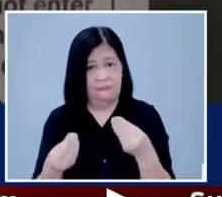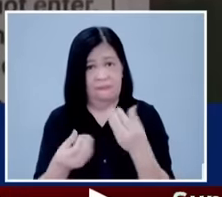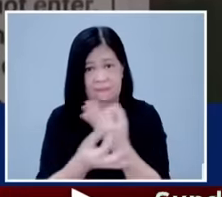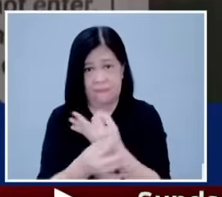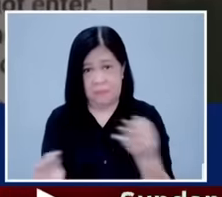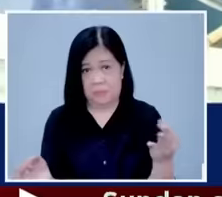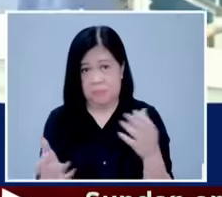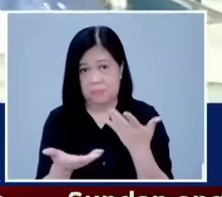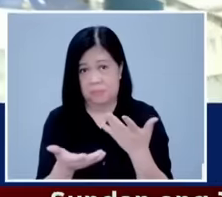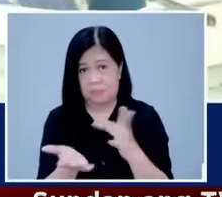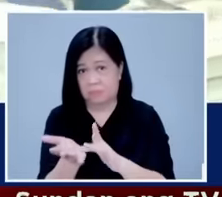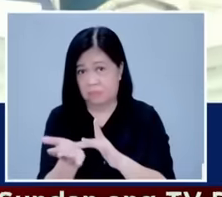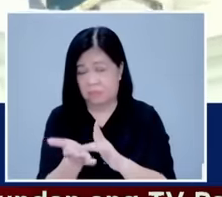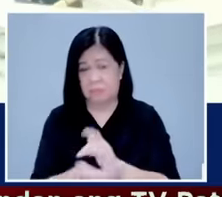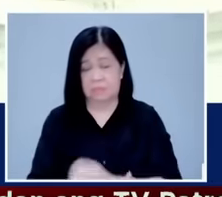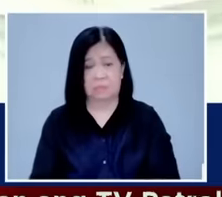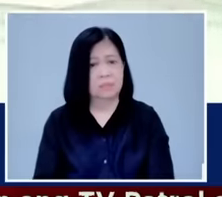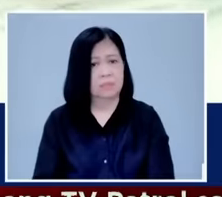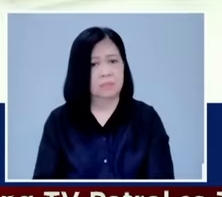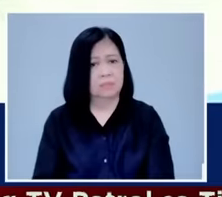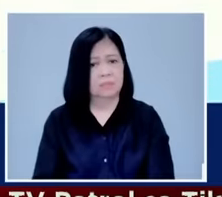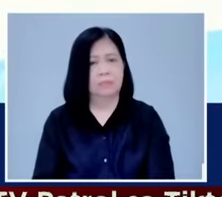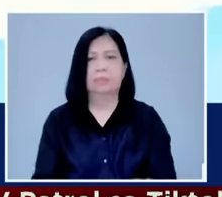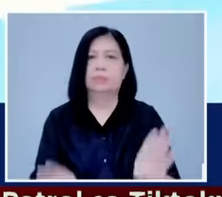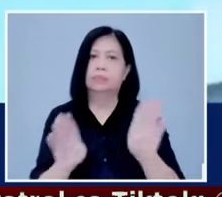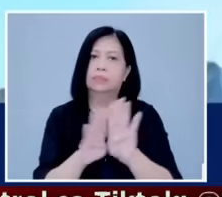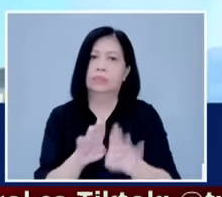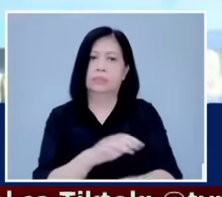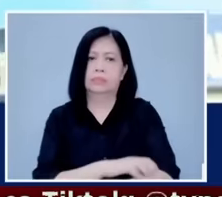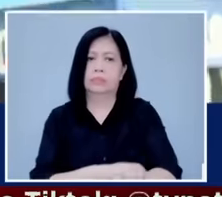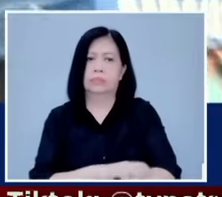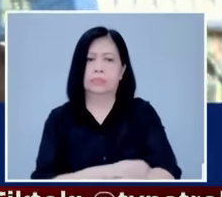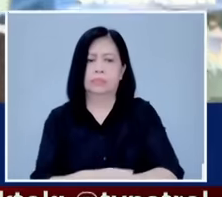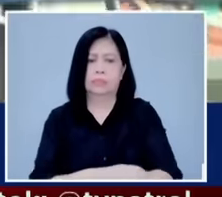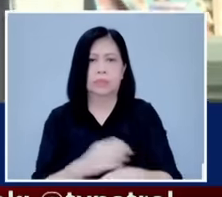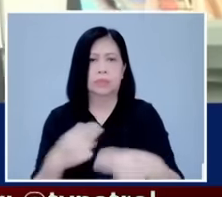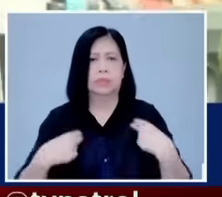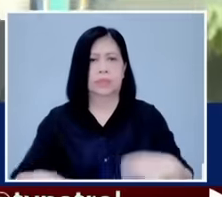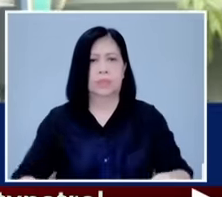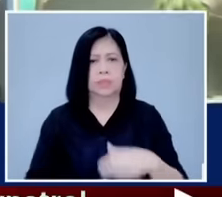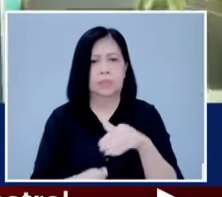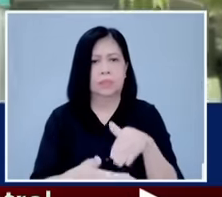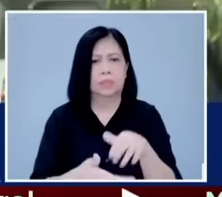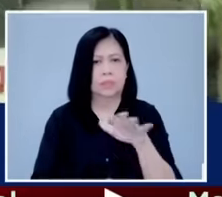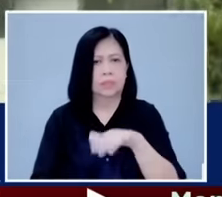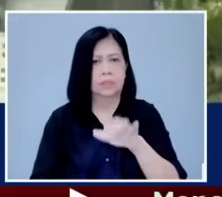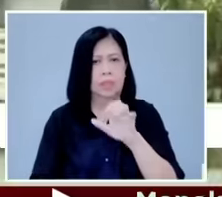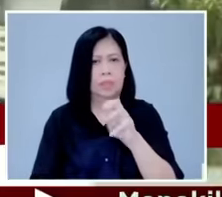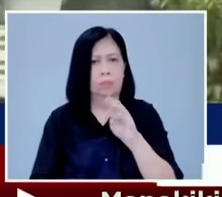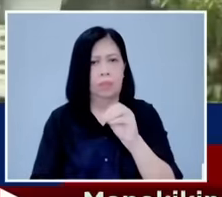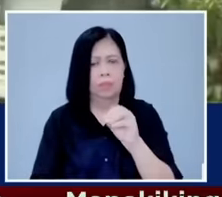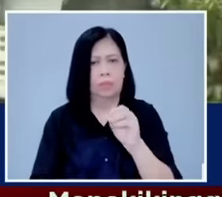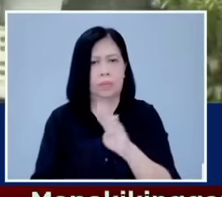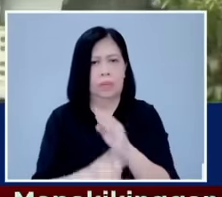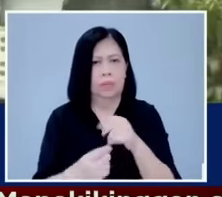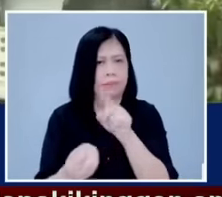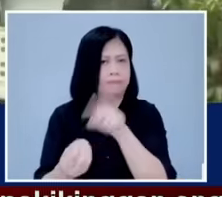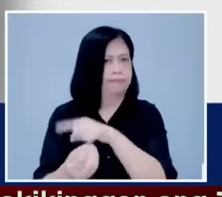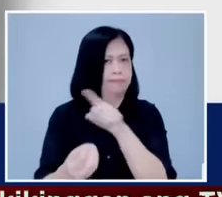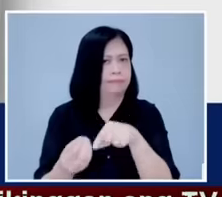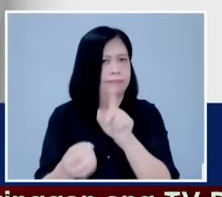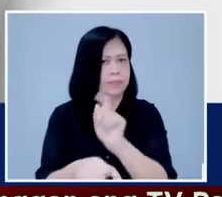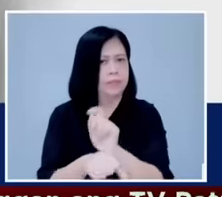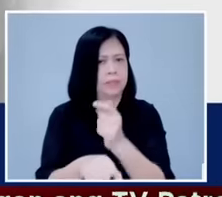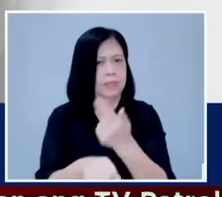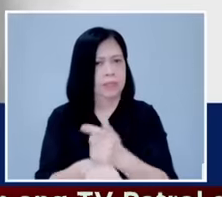sa gamot? Ang pagsara ng Makati ng mga health center sa Embo Barangay, binatikos ng lokal na pamahalaan ng